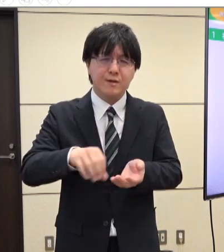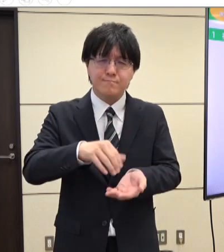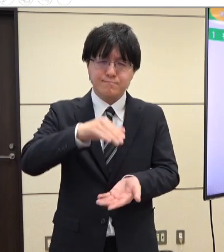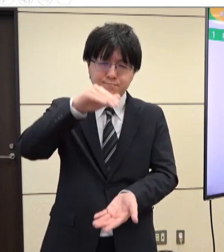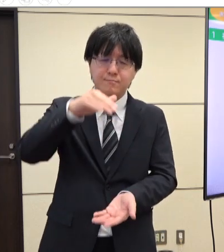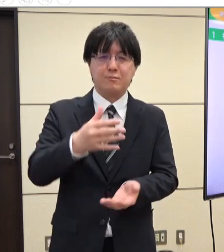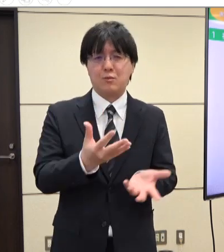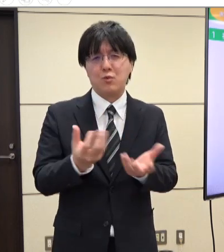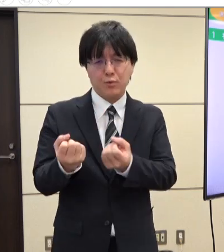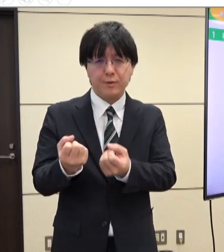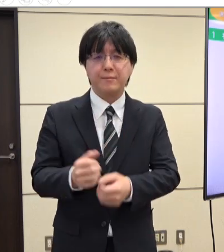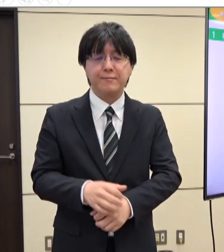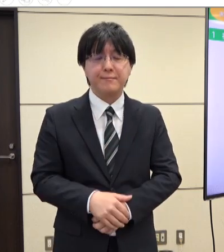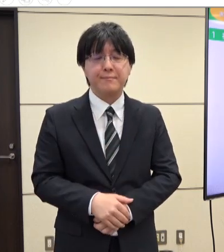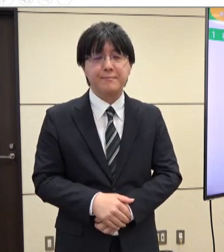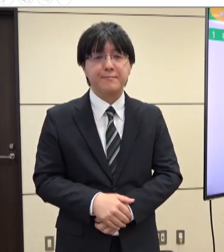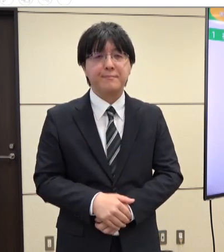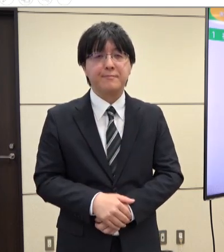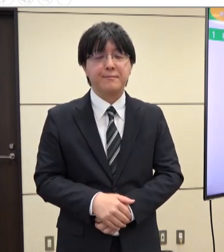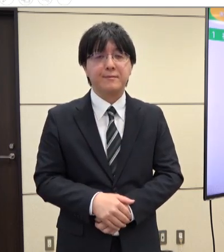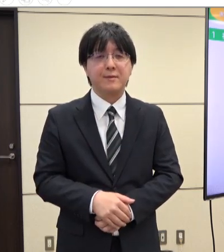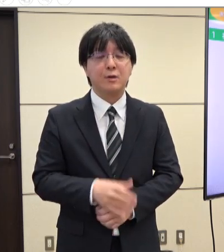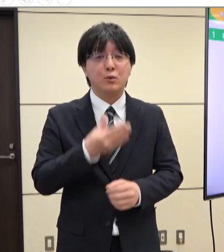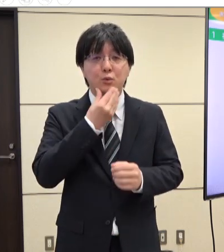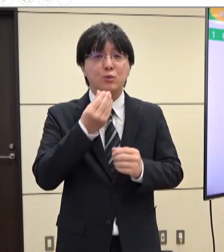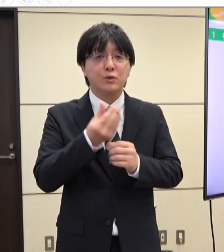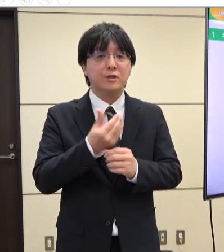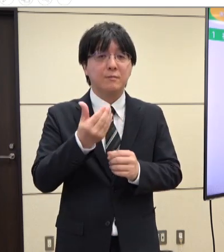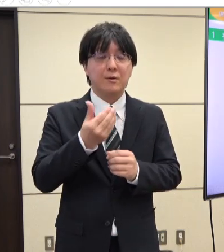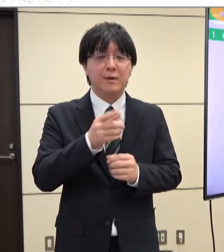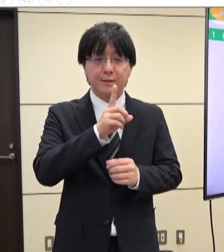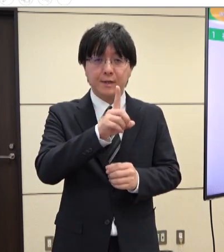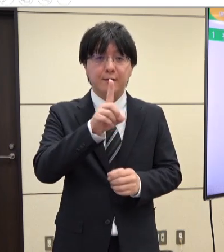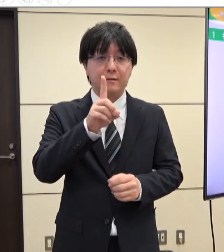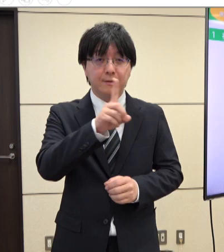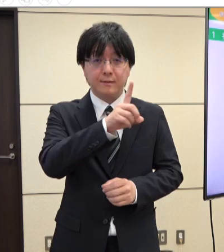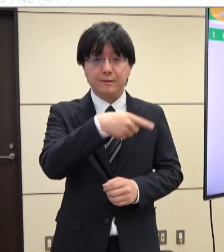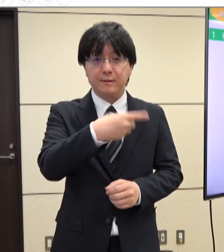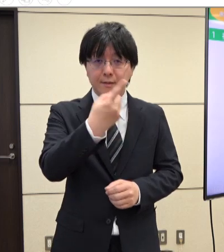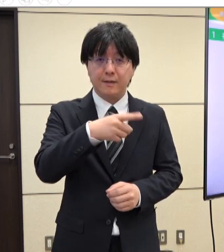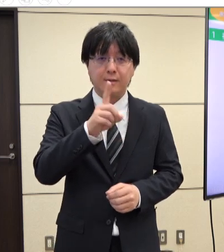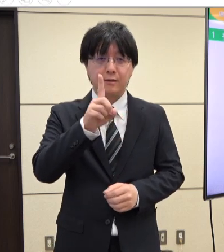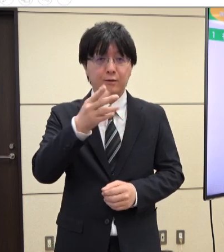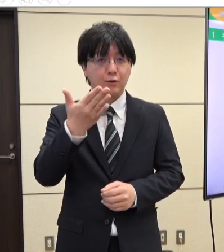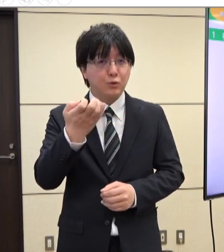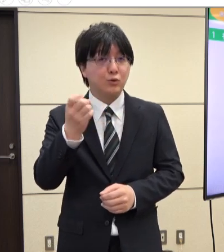多い順の中で福島市は1091ということで、